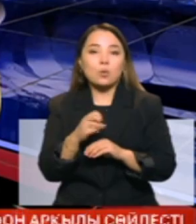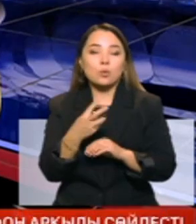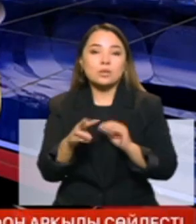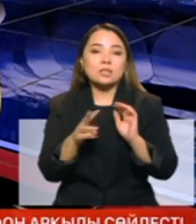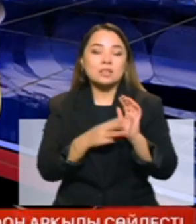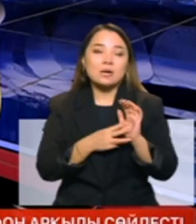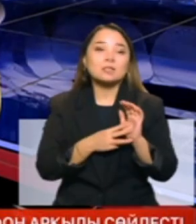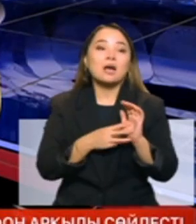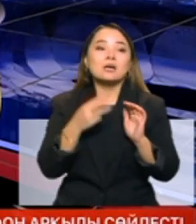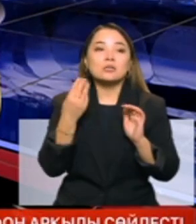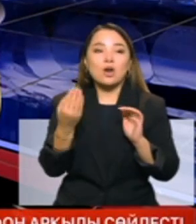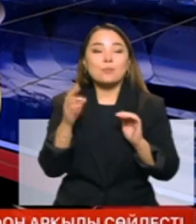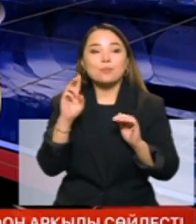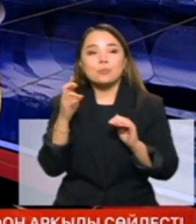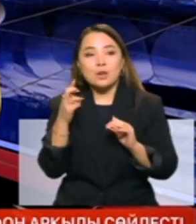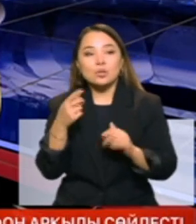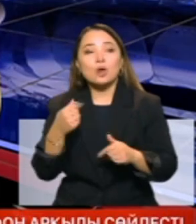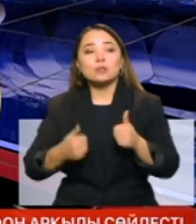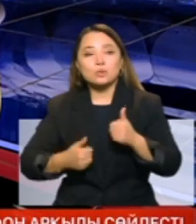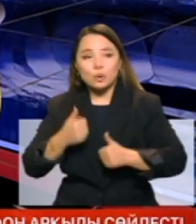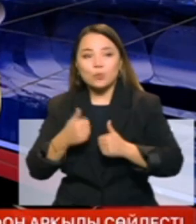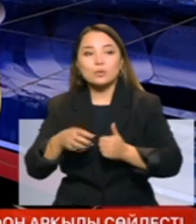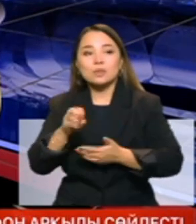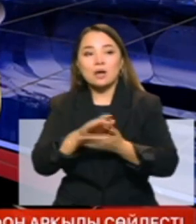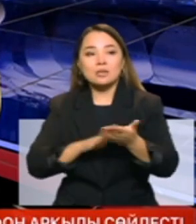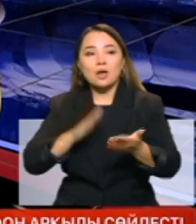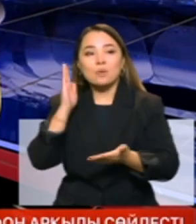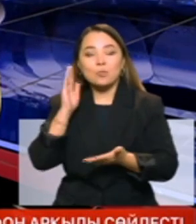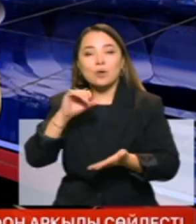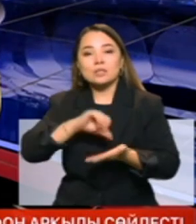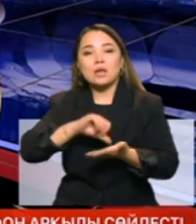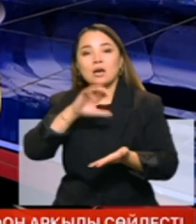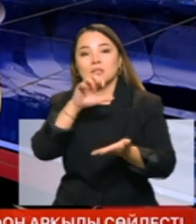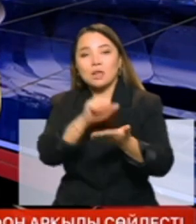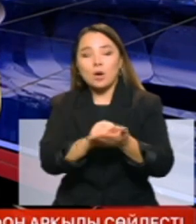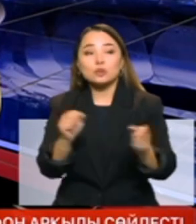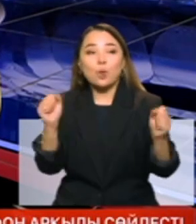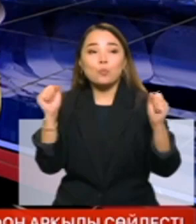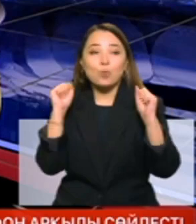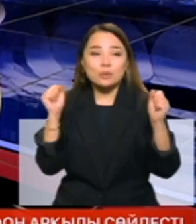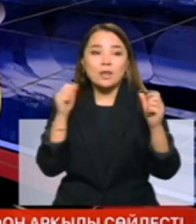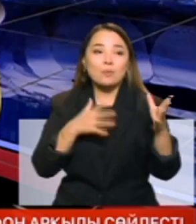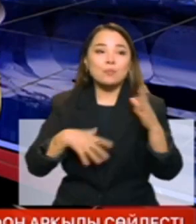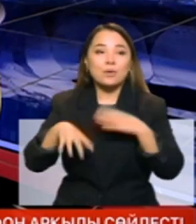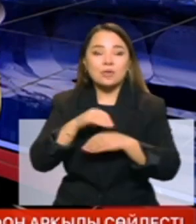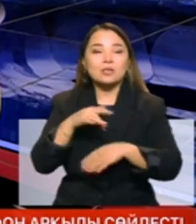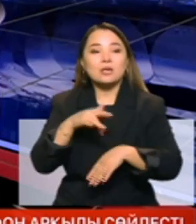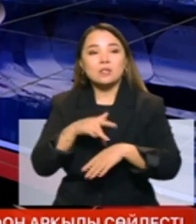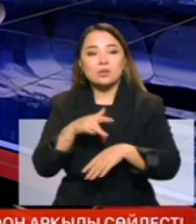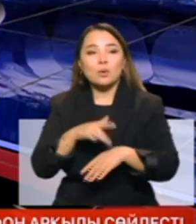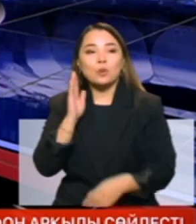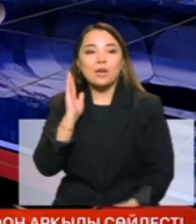медаль. Дегенмен дода әлі аяқталған жоқ, жүлделі орындардан үміттіміз, спортшыларымызға бәріміз бірге жанкүйер болайық.